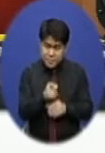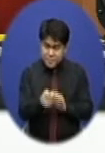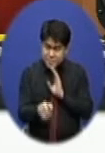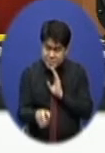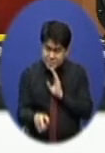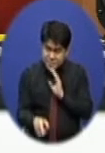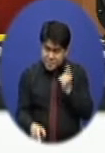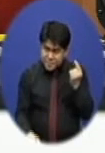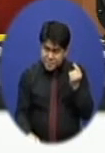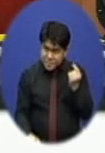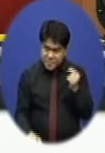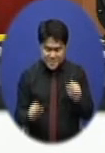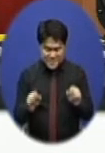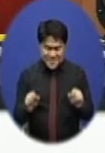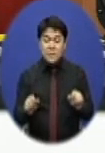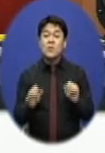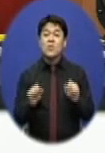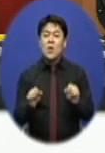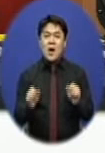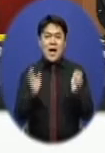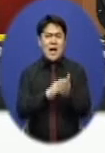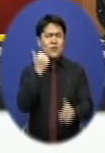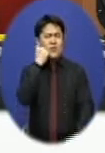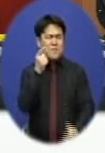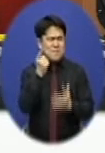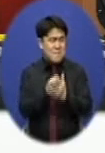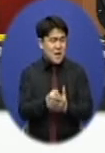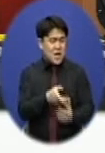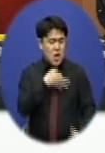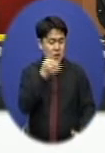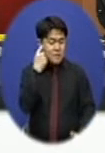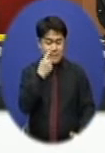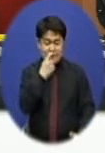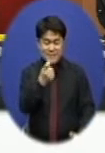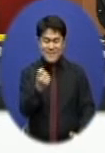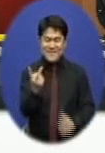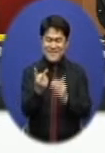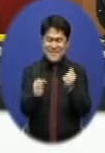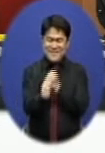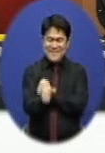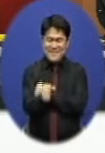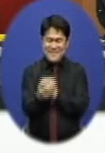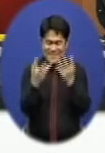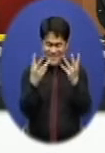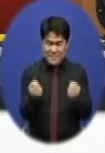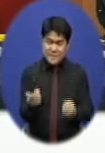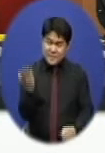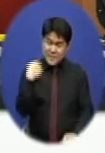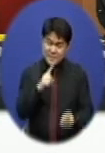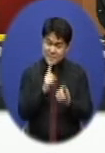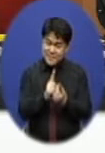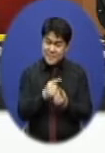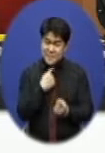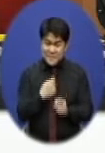아, 그분이시구나. 목소리 멋지신 분. 안녕하세요. 네, 네 두 분. 많이 하십니다. 네, 언젠가 네. 저희하고 한번 연결이